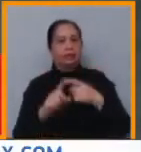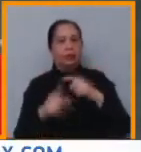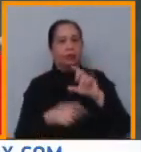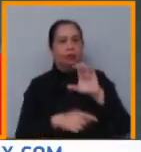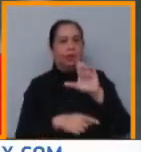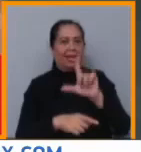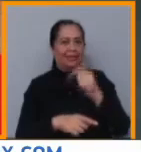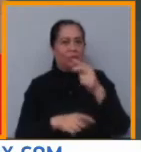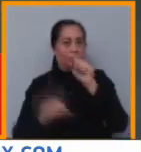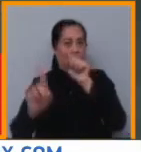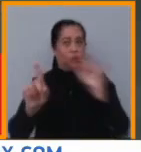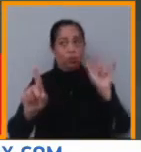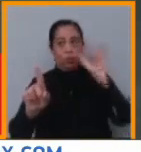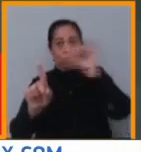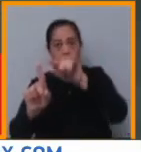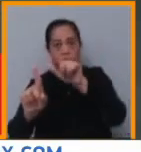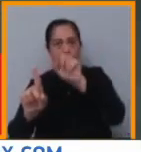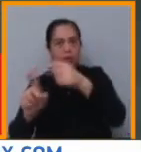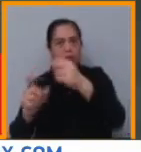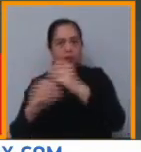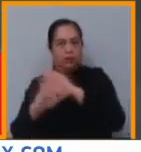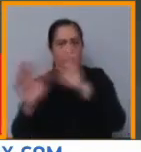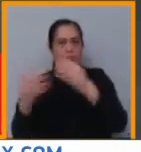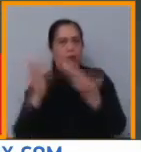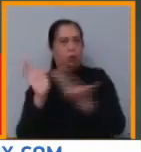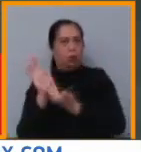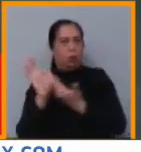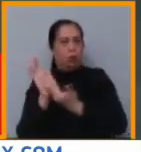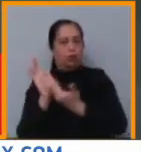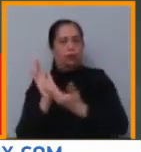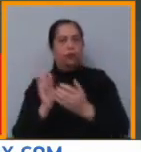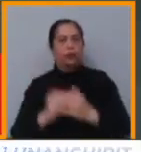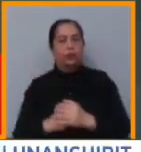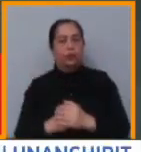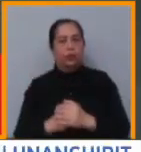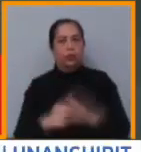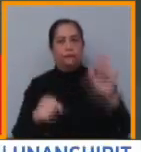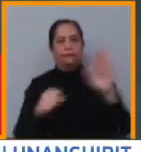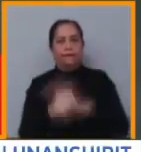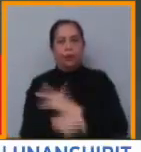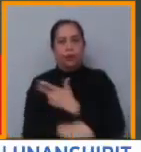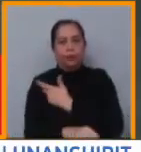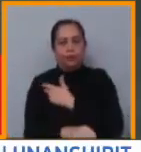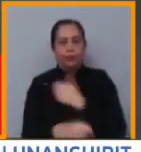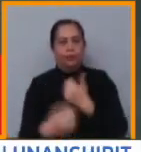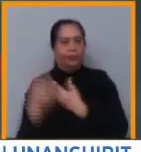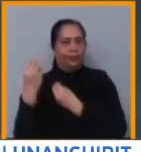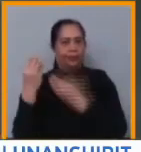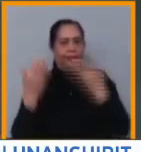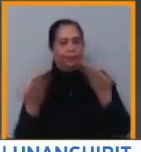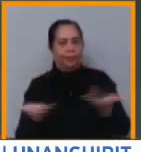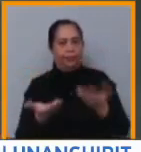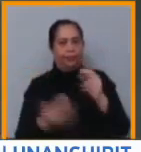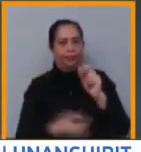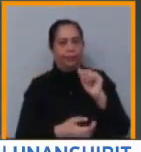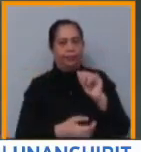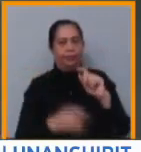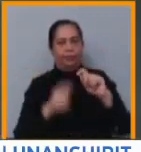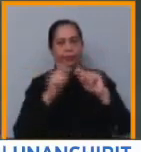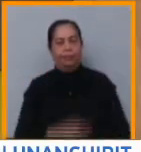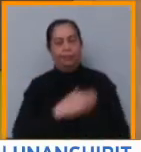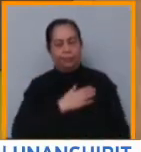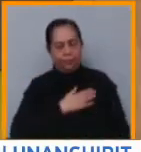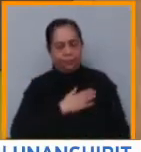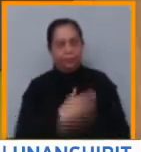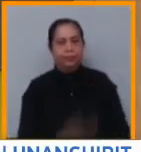mga proof of full vaccination. Ito ang latest mula rito sa NAIA, Terminal 3, Bamalegre. Buong puso para sa